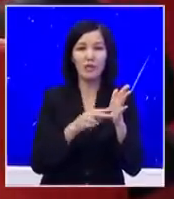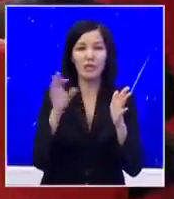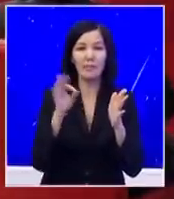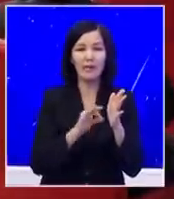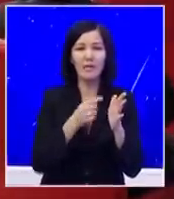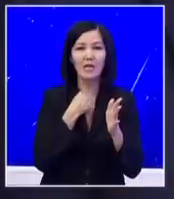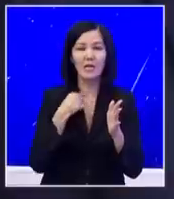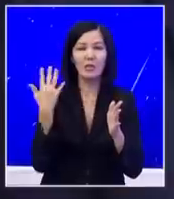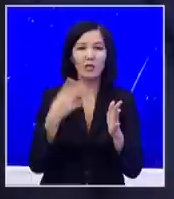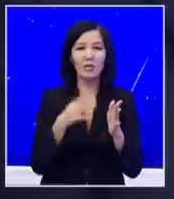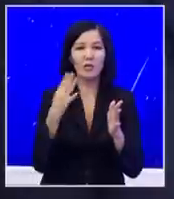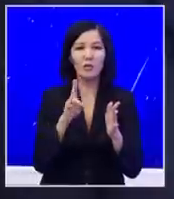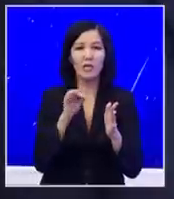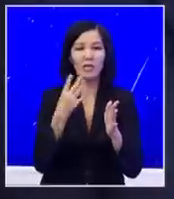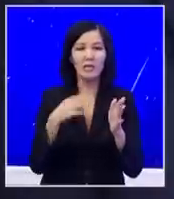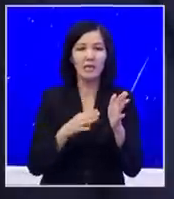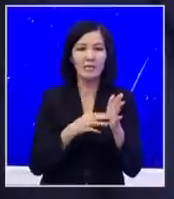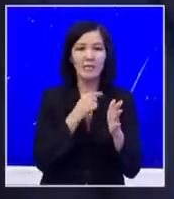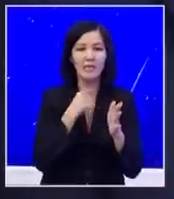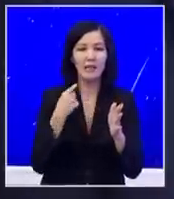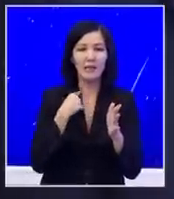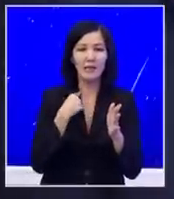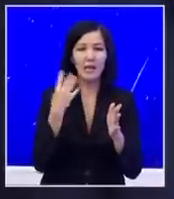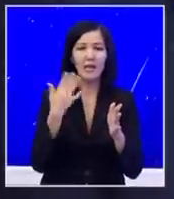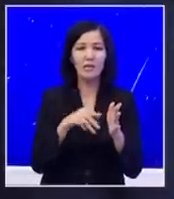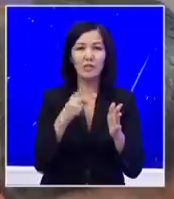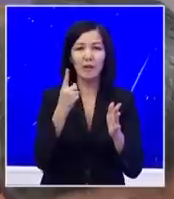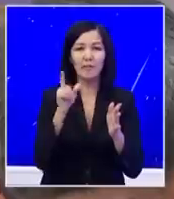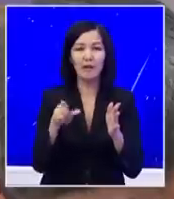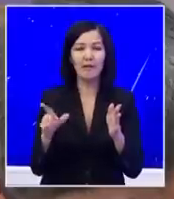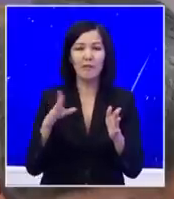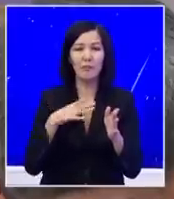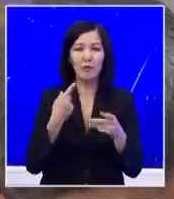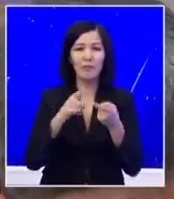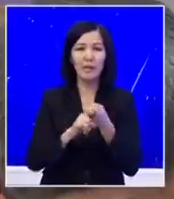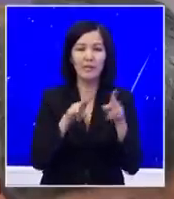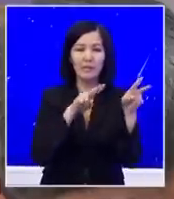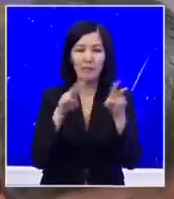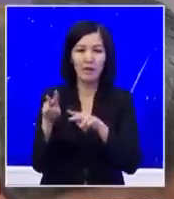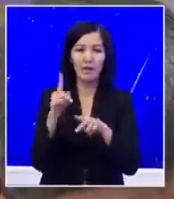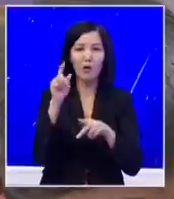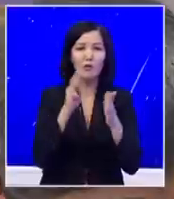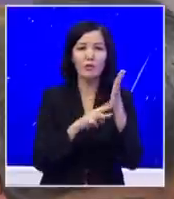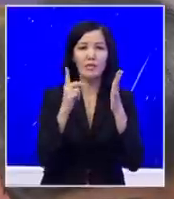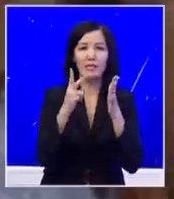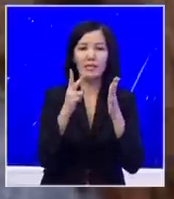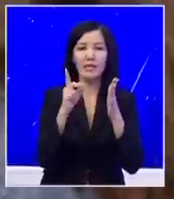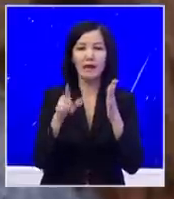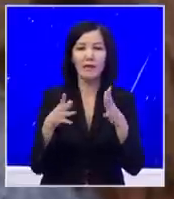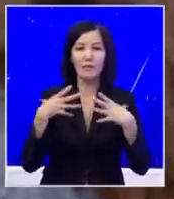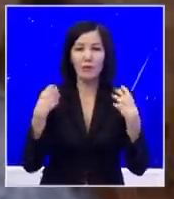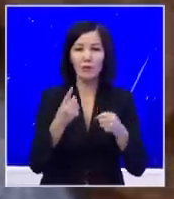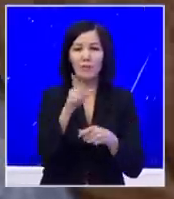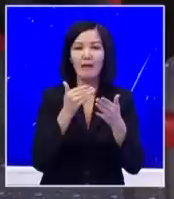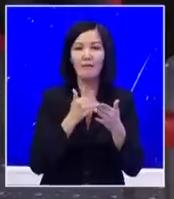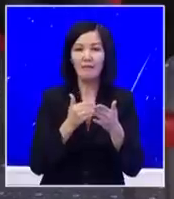53, Кегенде 48, Талғарда 21 адам ауырып жатыр. Қарым-қатынаста болғандар бақылауда. 182 адам сауықты,